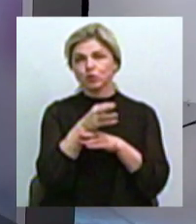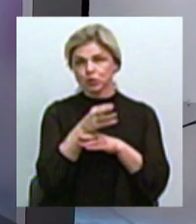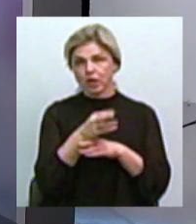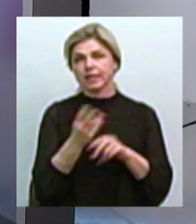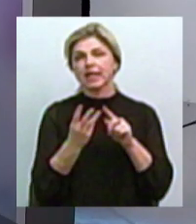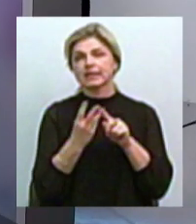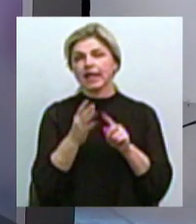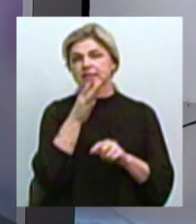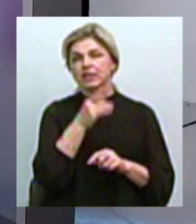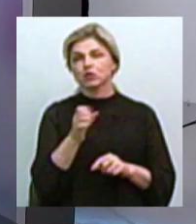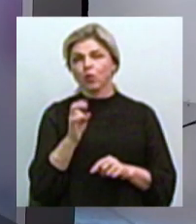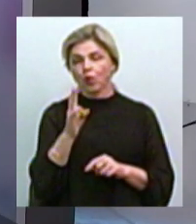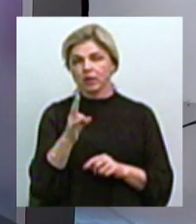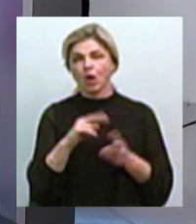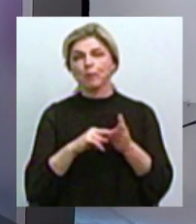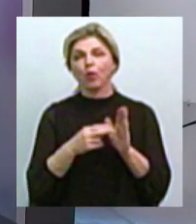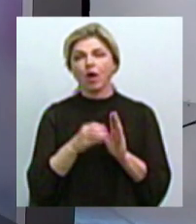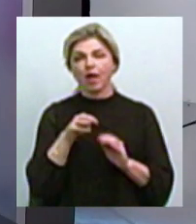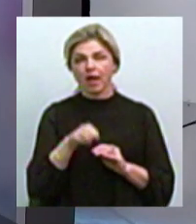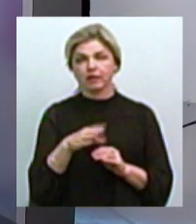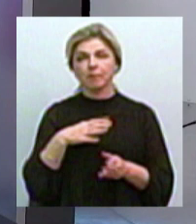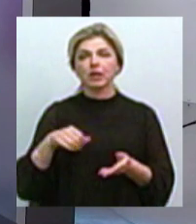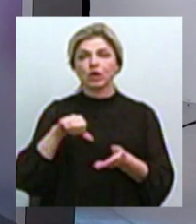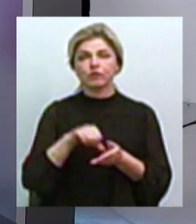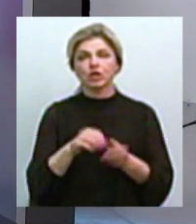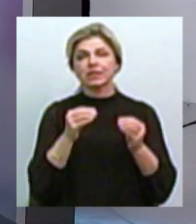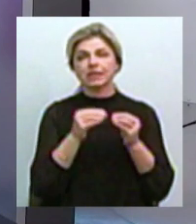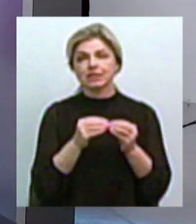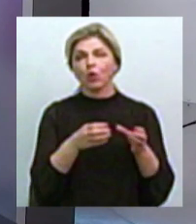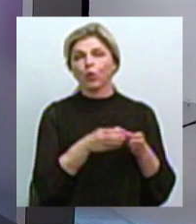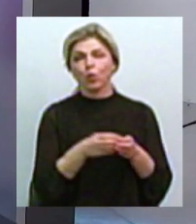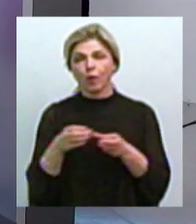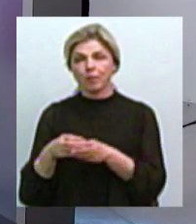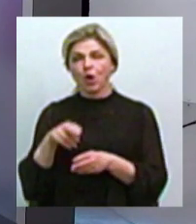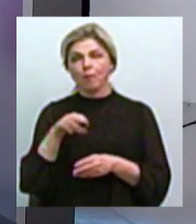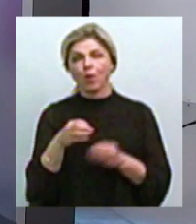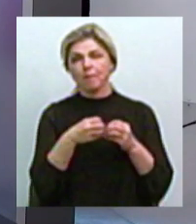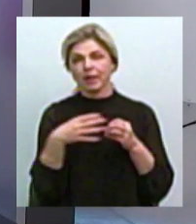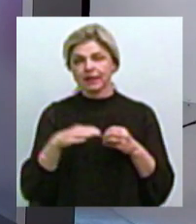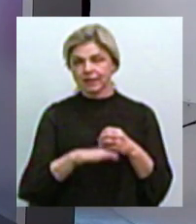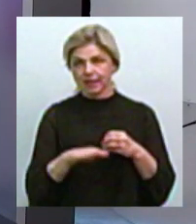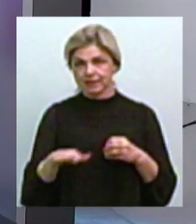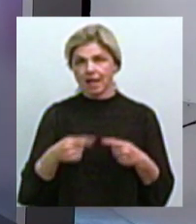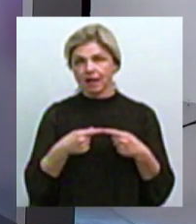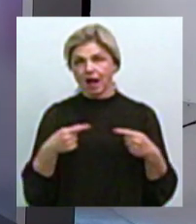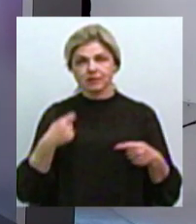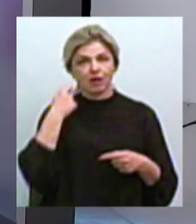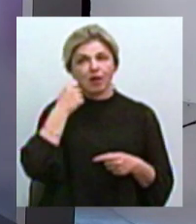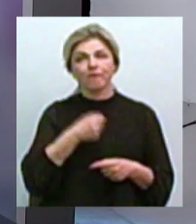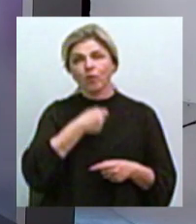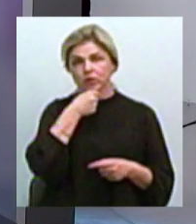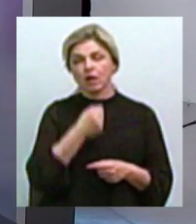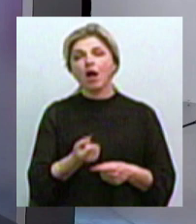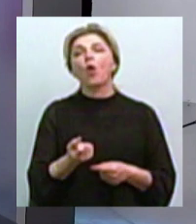третьому сезоні проєкту «Безпека дитини» взяли участь 10 груп по 15 дітей різного віку. Як ви